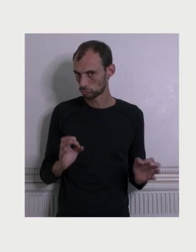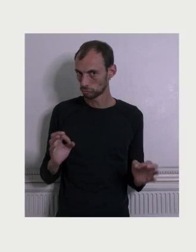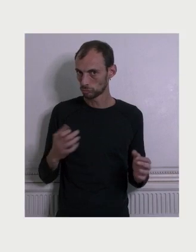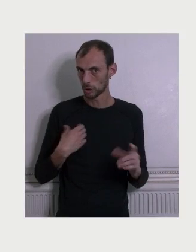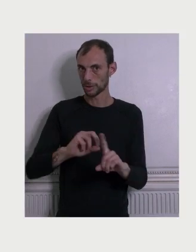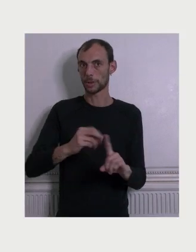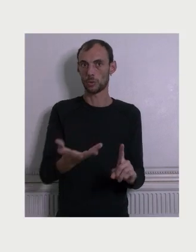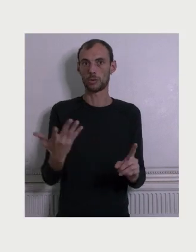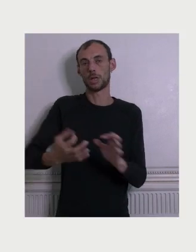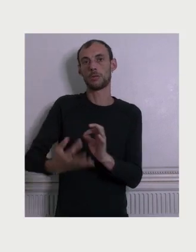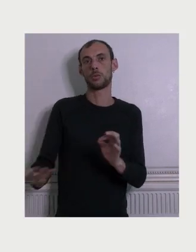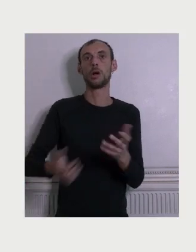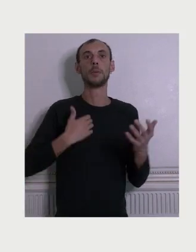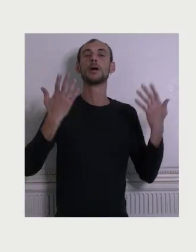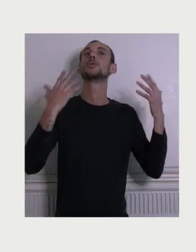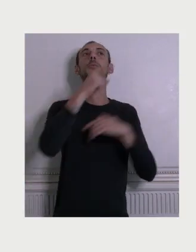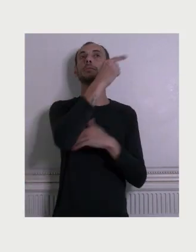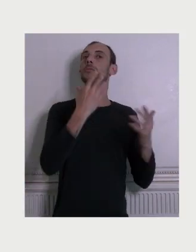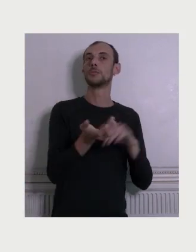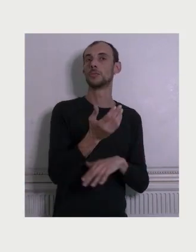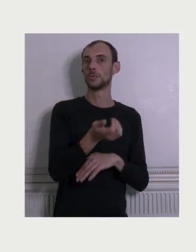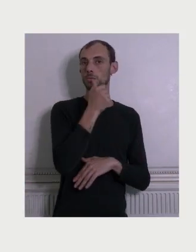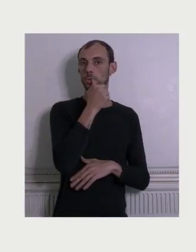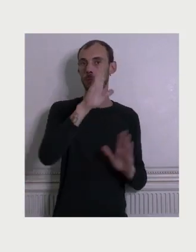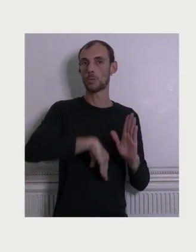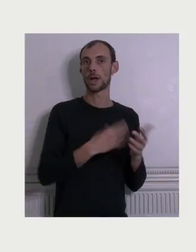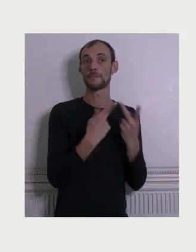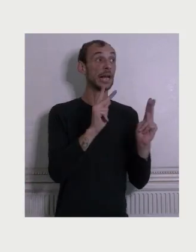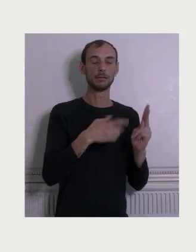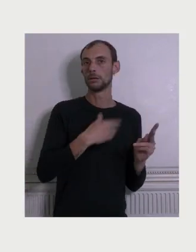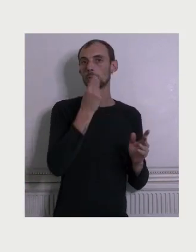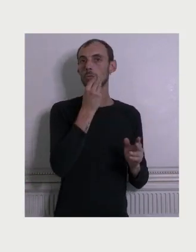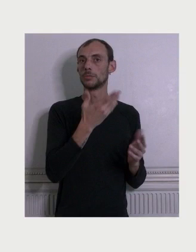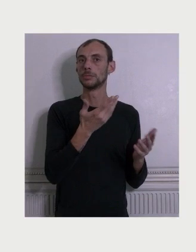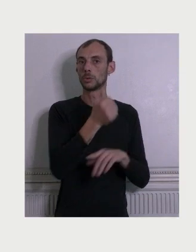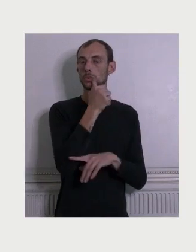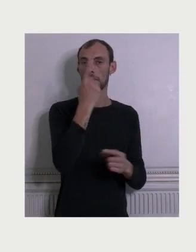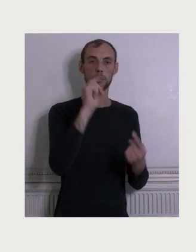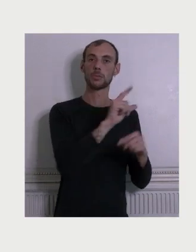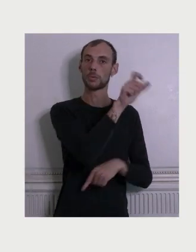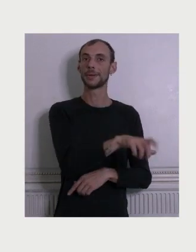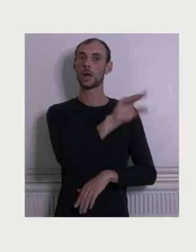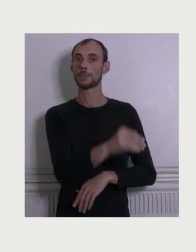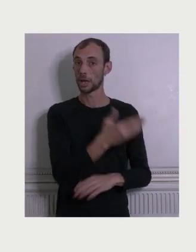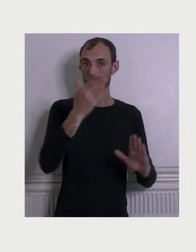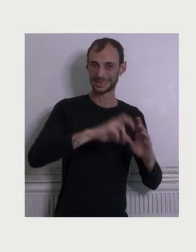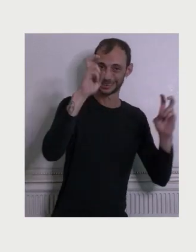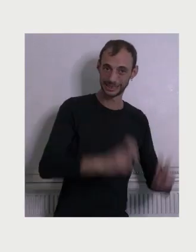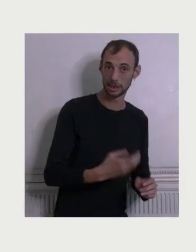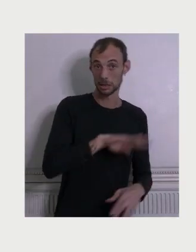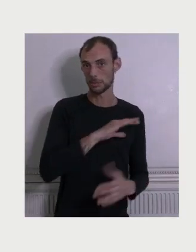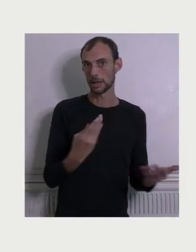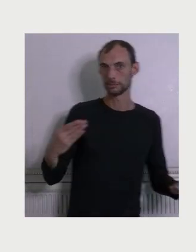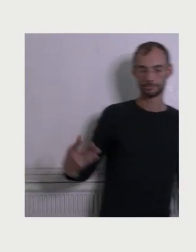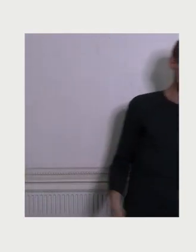un public très familial, très talencé, qui est l'événement de Talence en Lumière. Dès cette année, eh bien, nous allons pouvoir avoir une manifestation qui